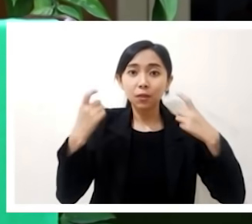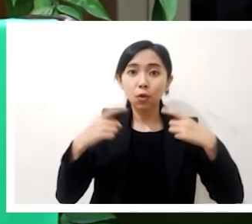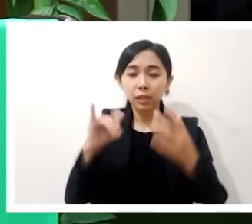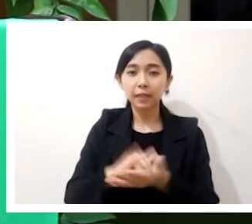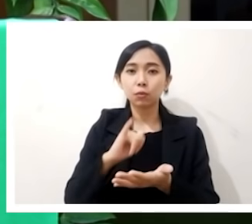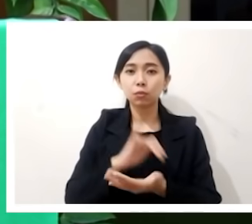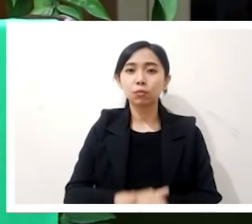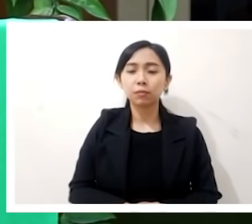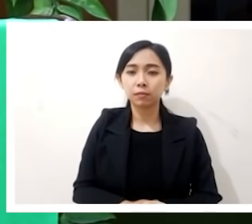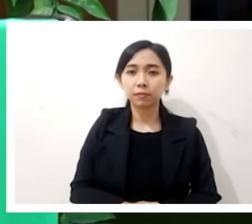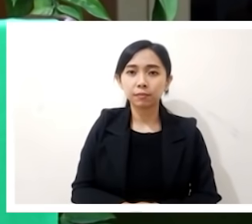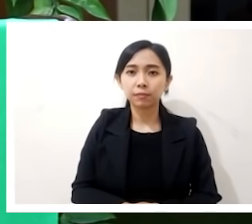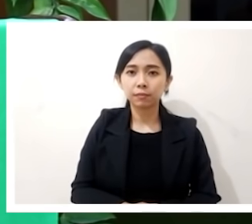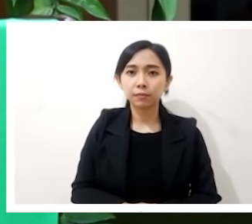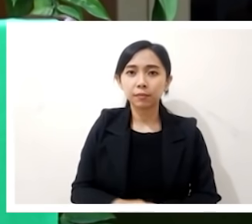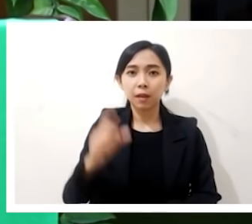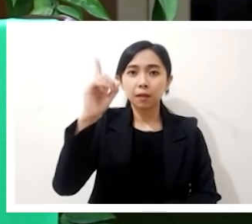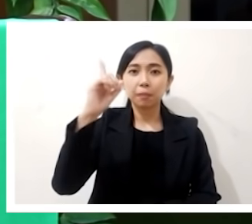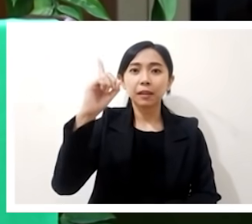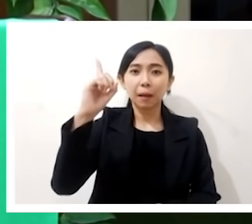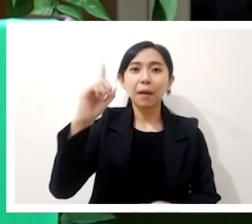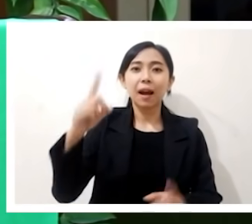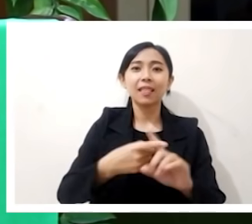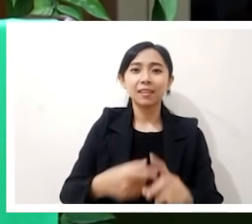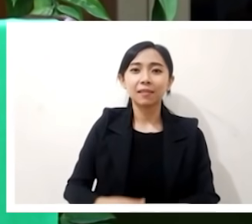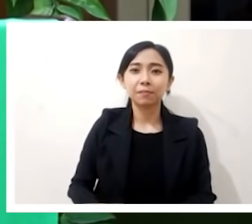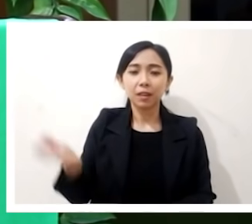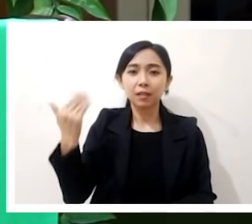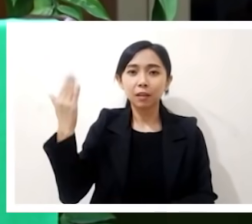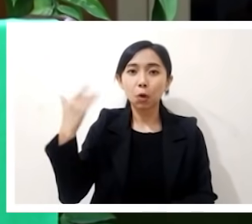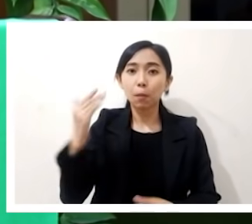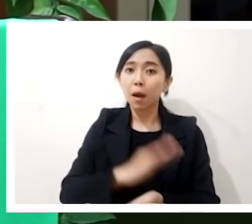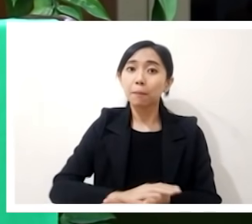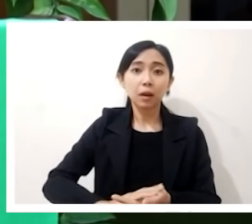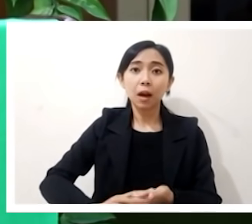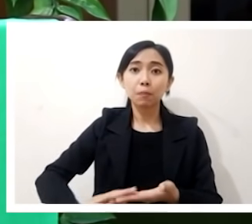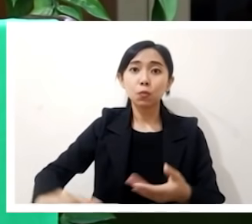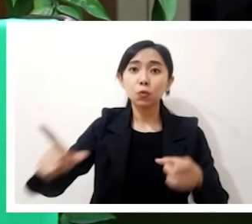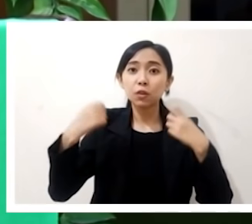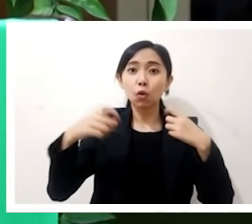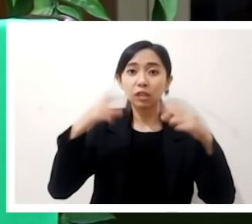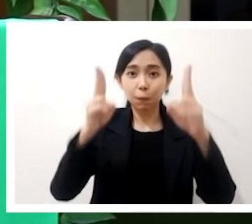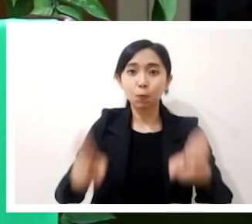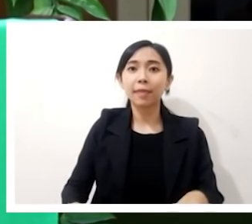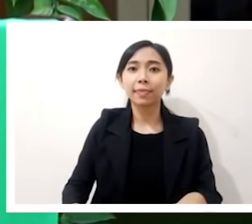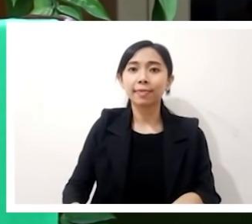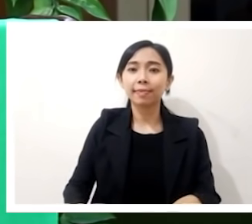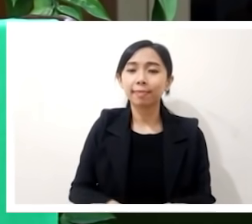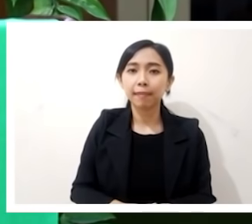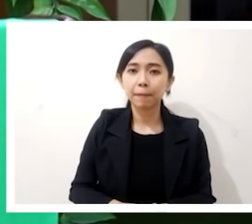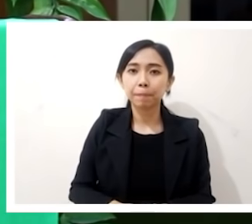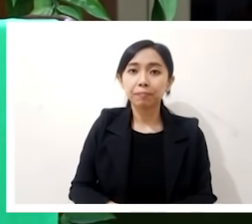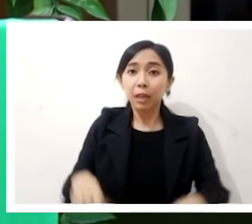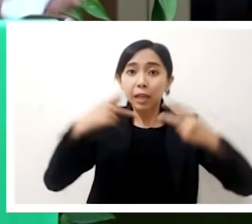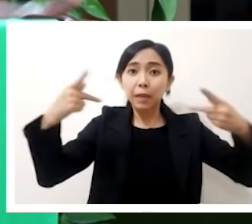inilah yang pertama dilakukan sebelum pengampunan dosa bagi umat. Imam akan